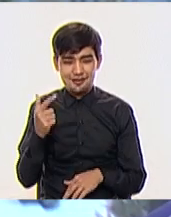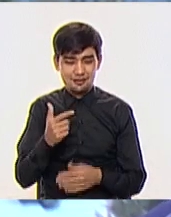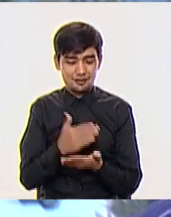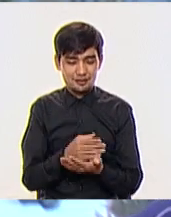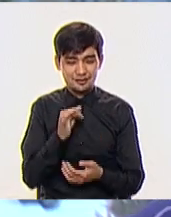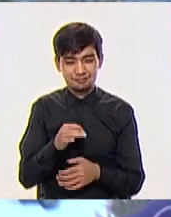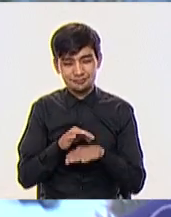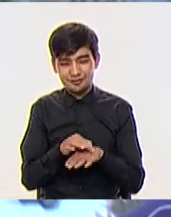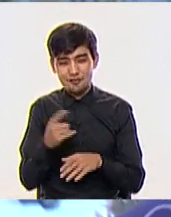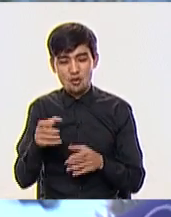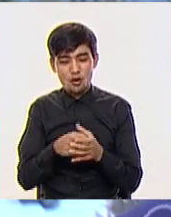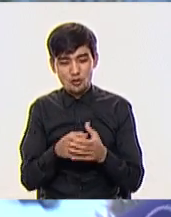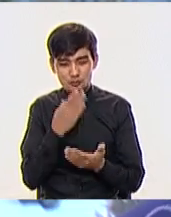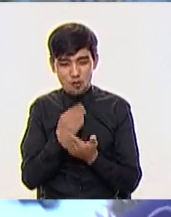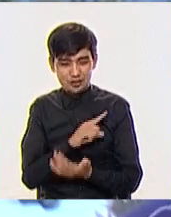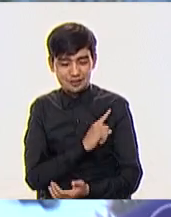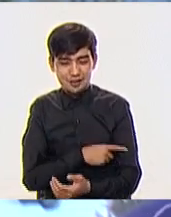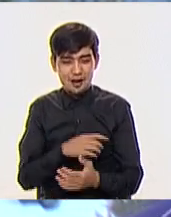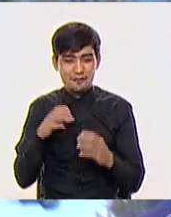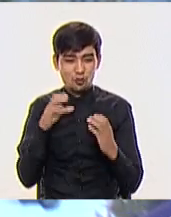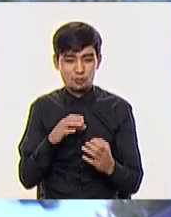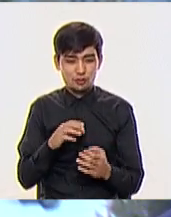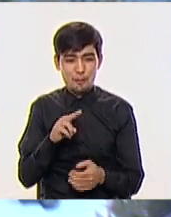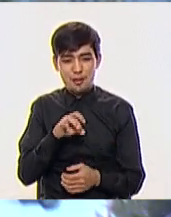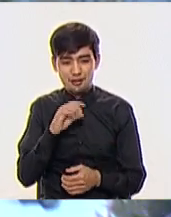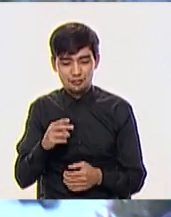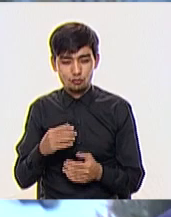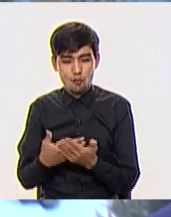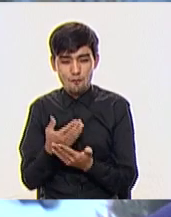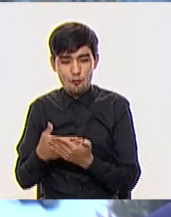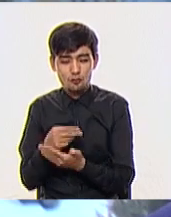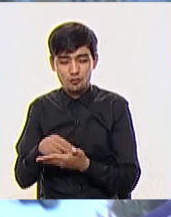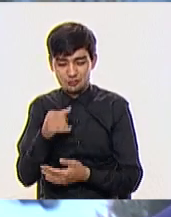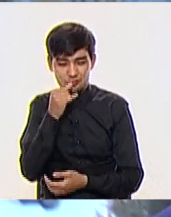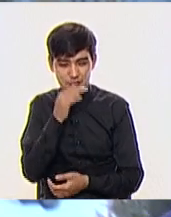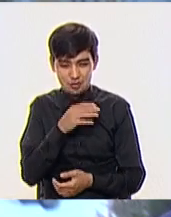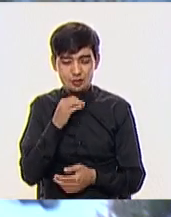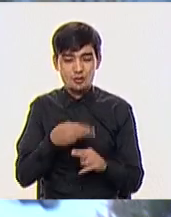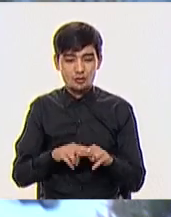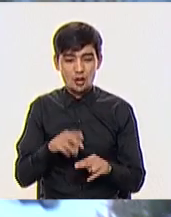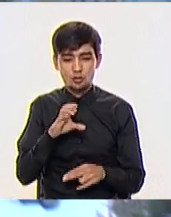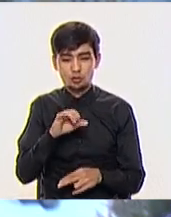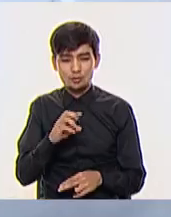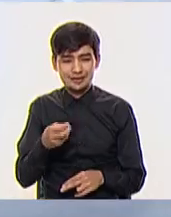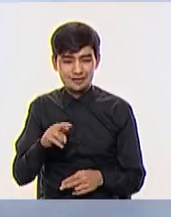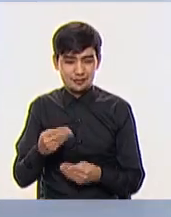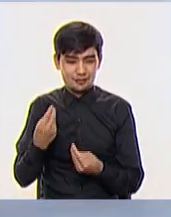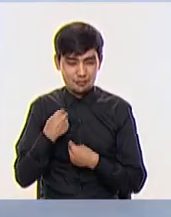Бірде-бір тасымалдаушы компания өз күшімен автобус паркын жаңарта алмайды. Сол себепті шығындарды жабу үшін бізге субсидия